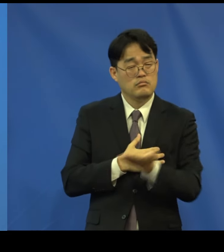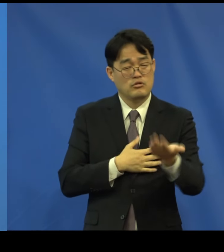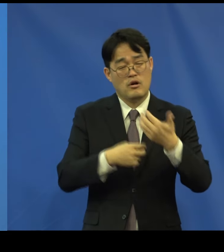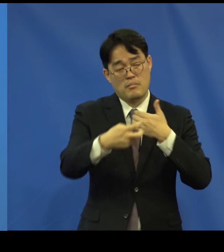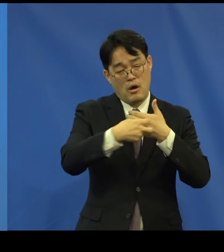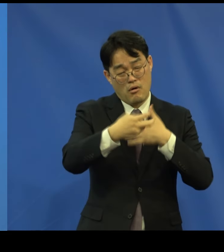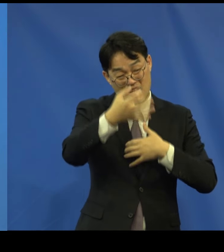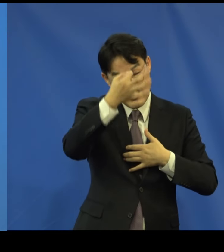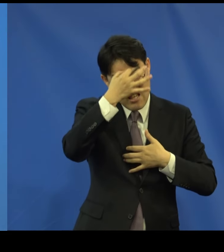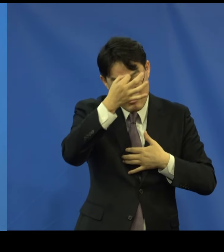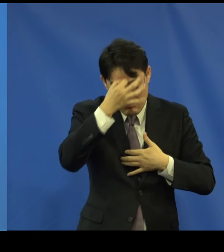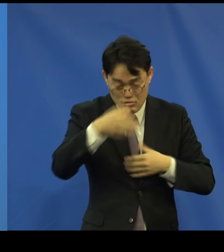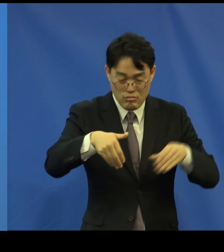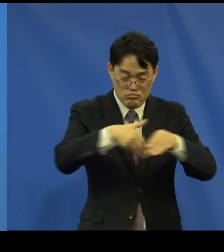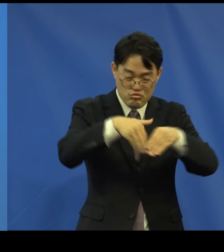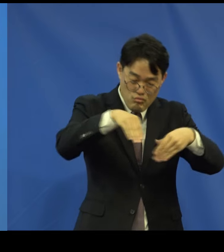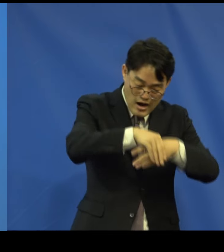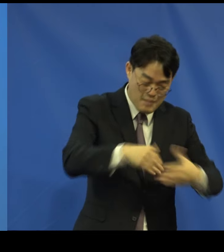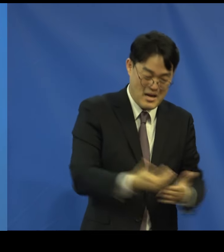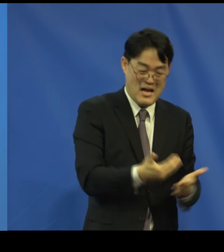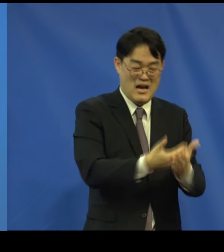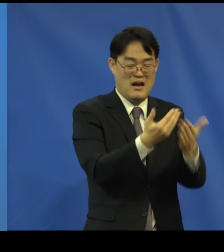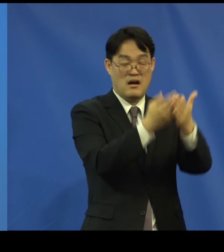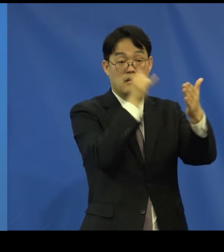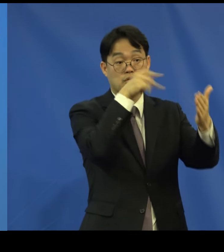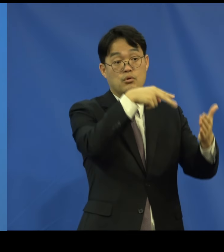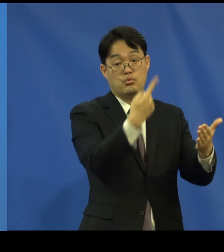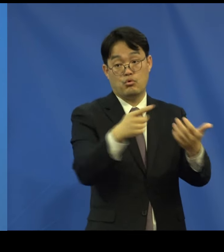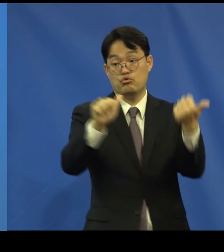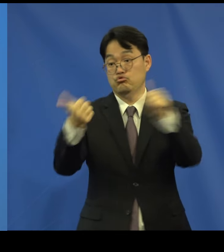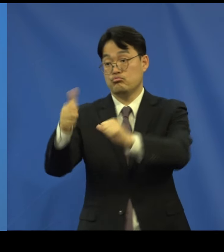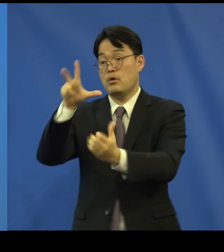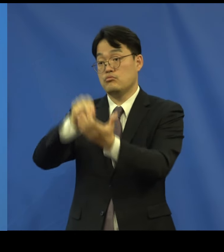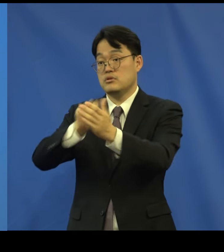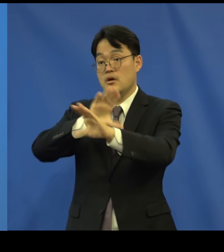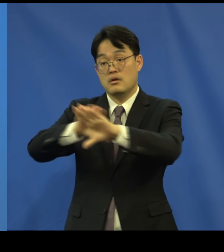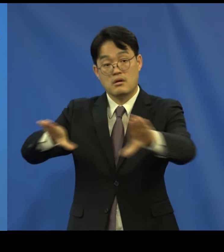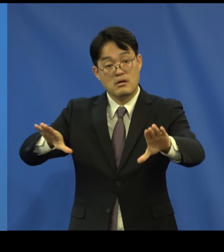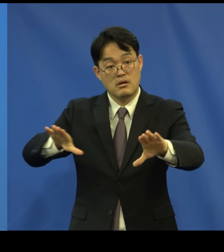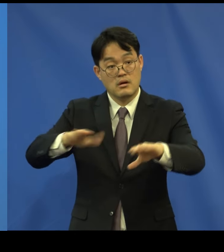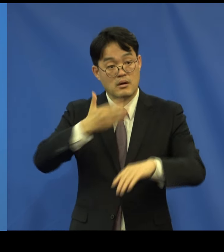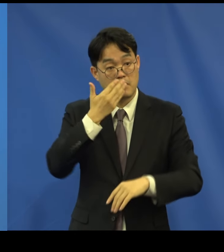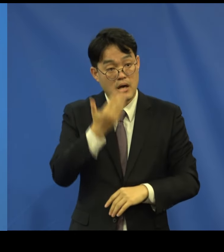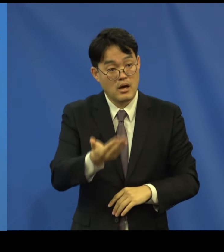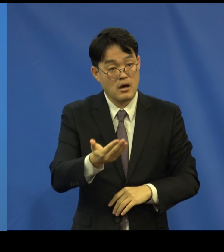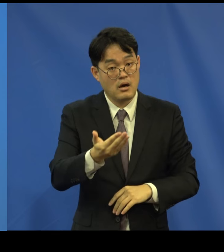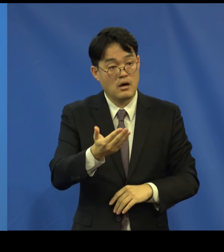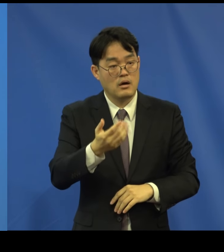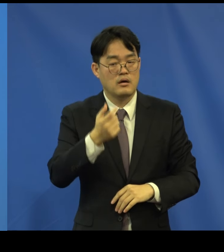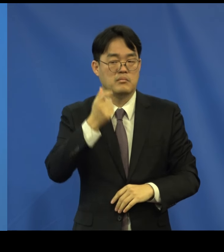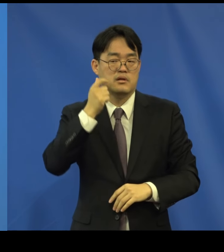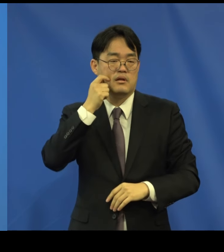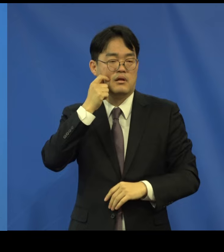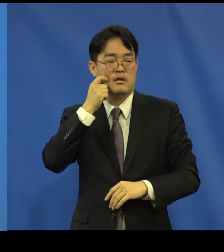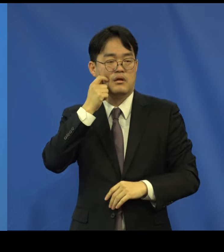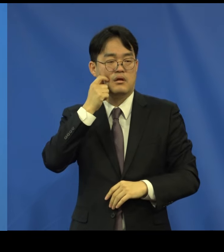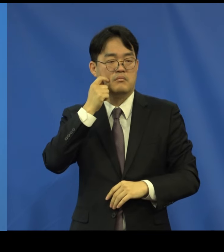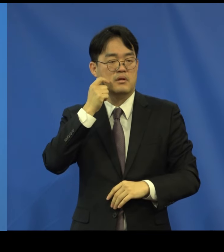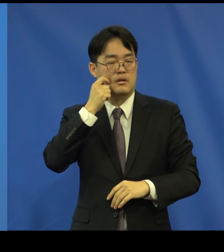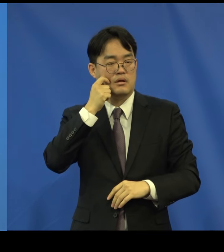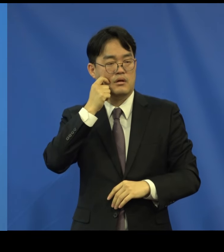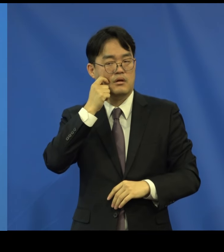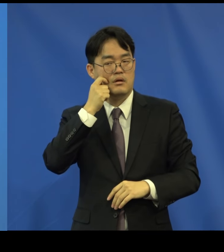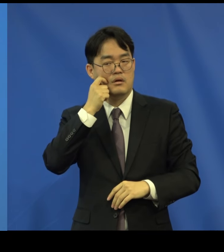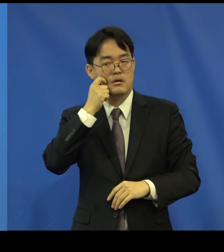수 없습니다. 그래서 주님은 제자들에게 하나님을 믿으니 나를 믿으라, 믿음을 촉구하십니다. 그 믿음은 단순히